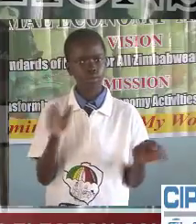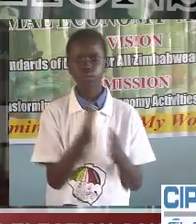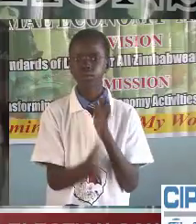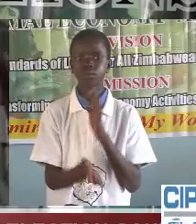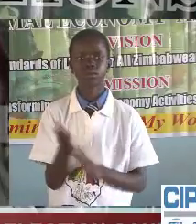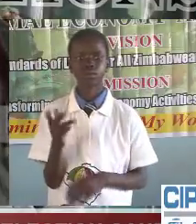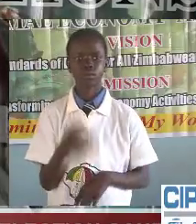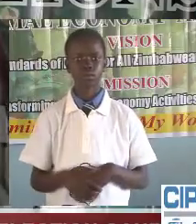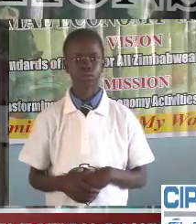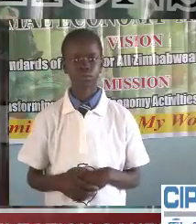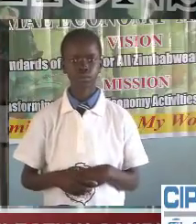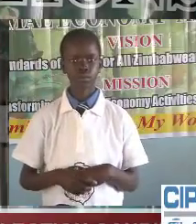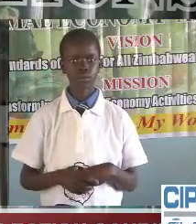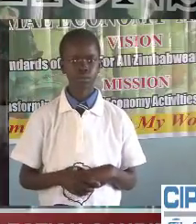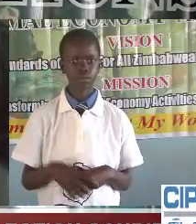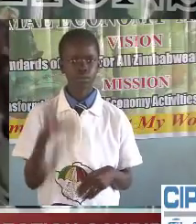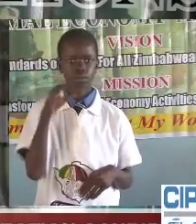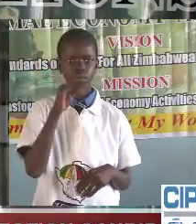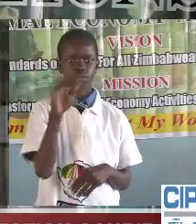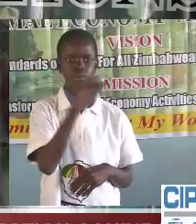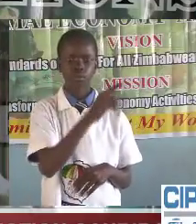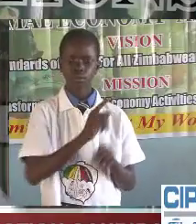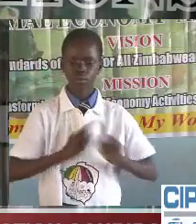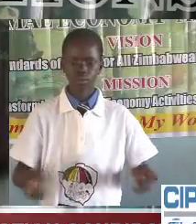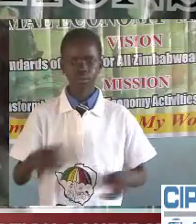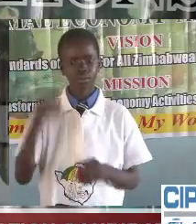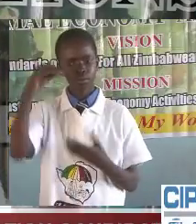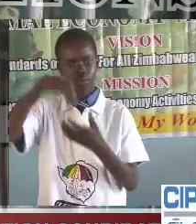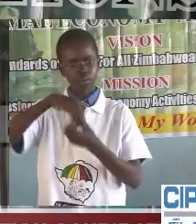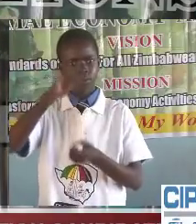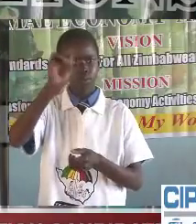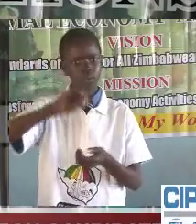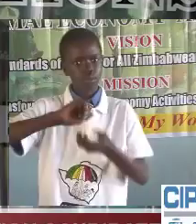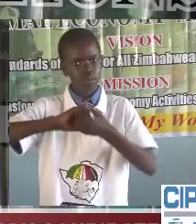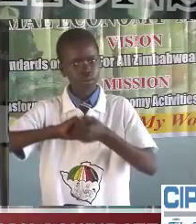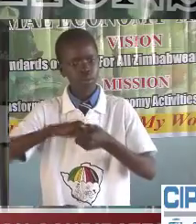asi inyaya yekuti tivake ukama noushamwari